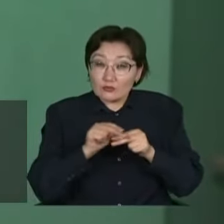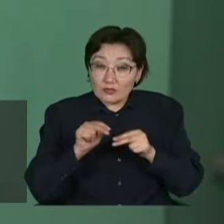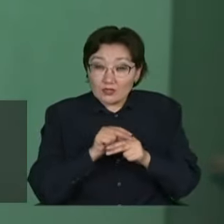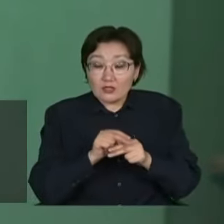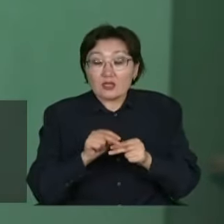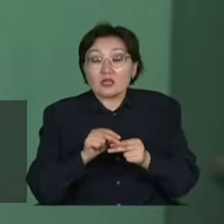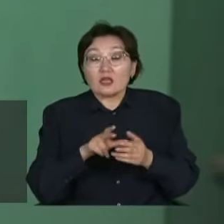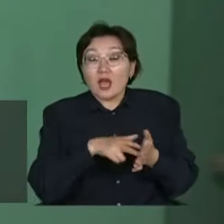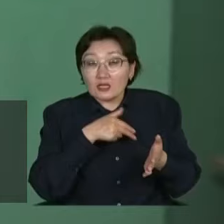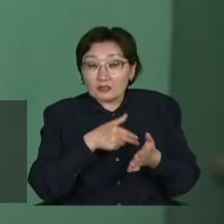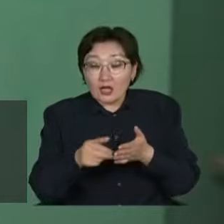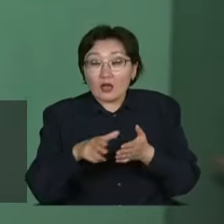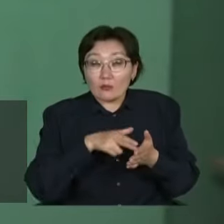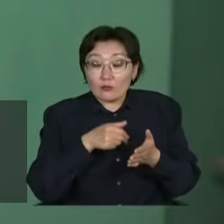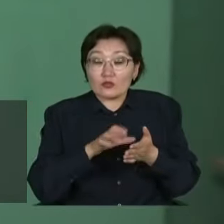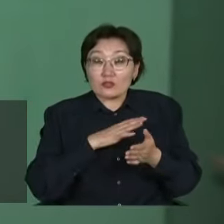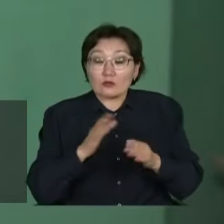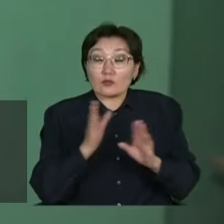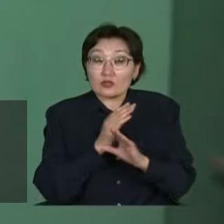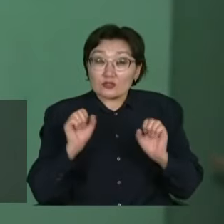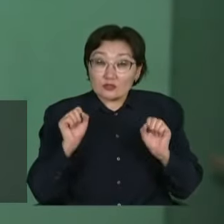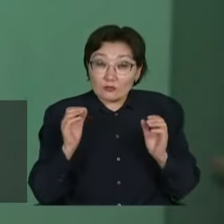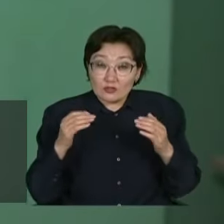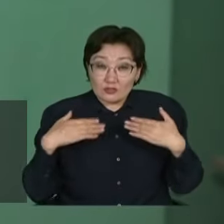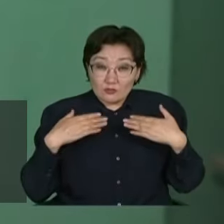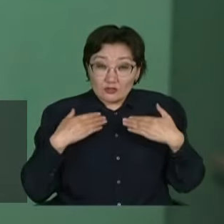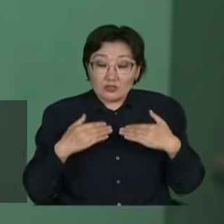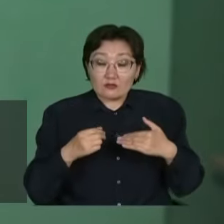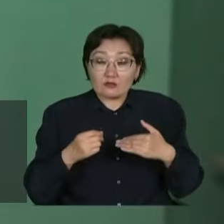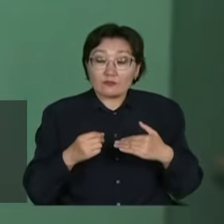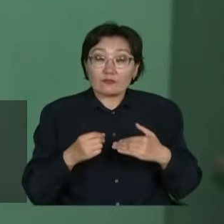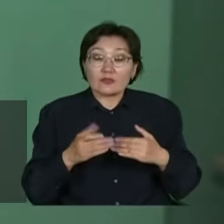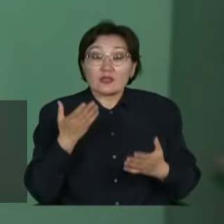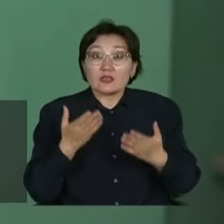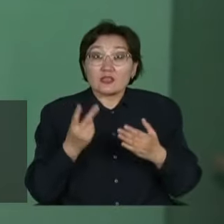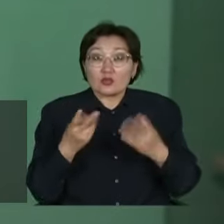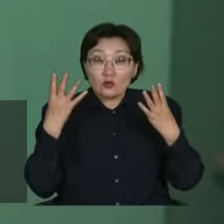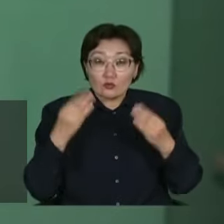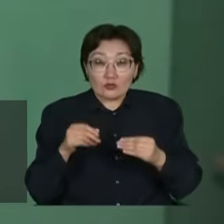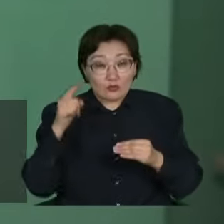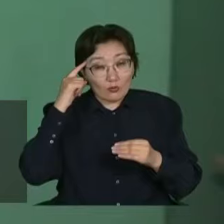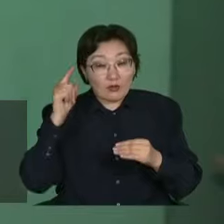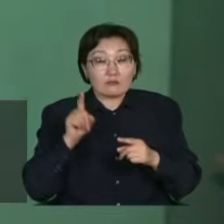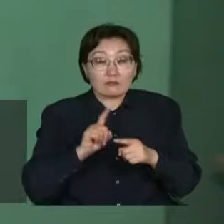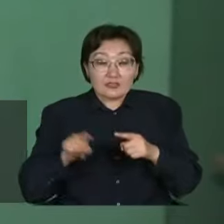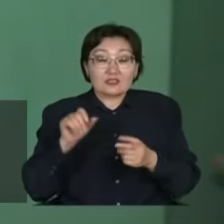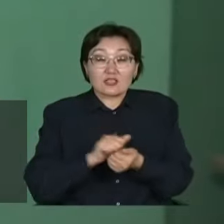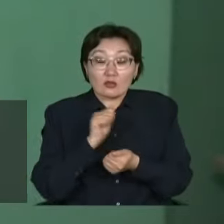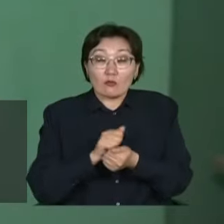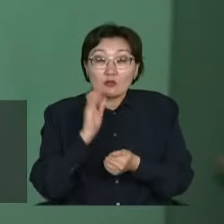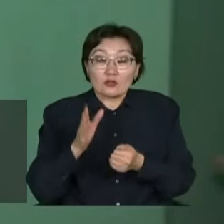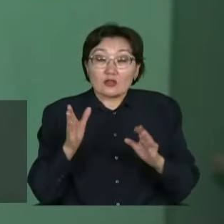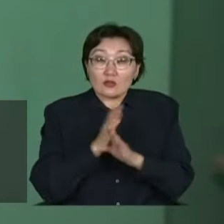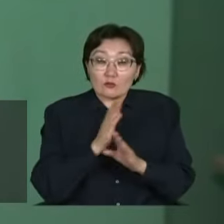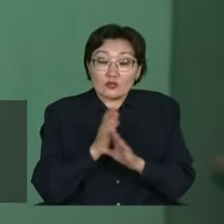боядық. Енді күн кішкене салқында болғандықтан біздің есебіміз екі күнде күн ыстық болса тез кеуіп кетеді деп ойлағанбыз ғой. Енді күн кішкене